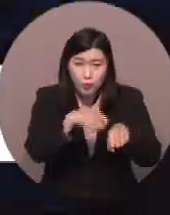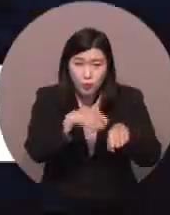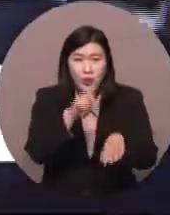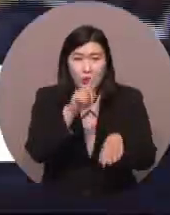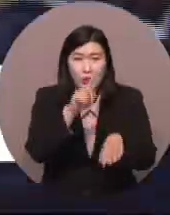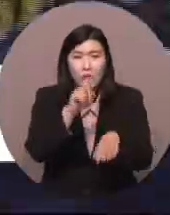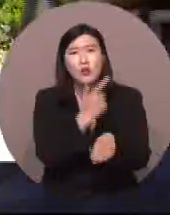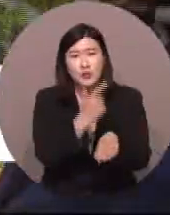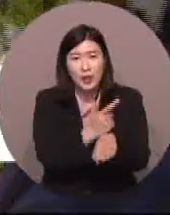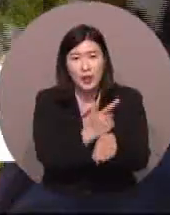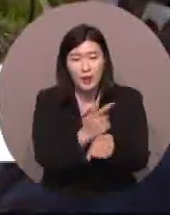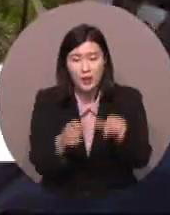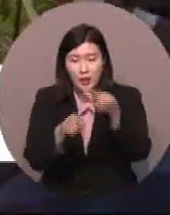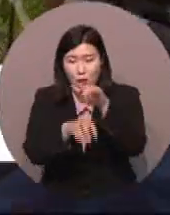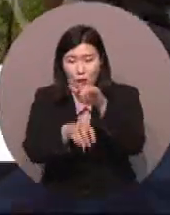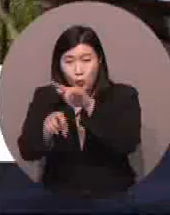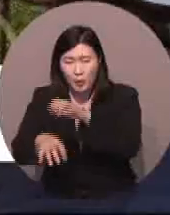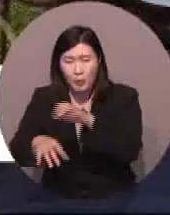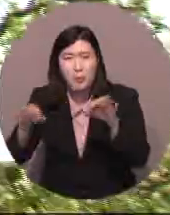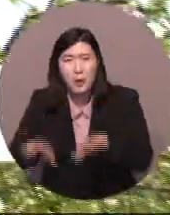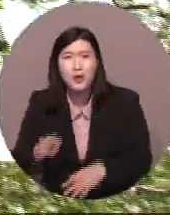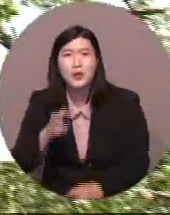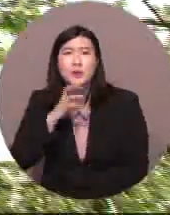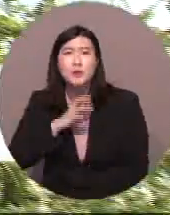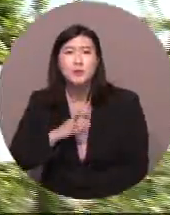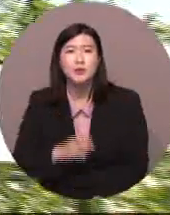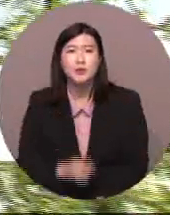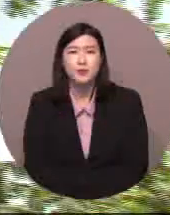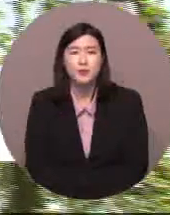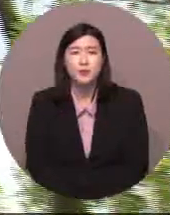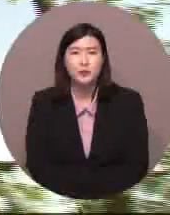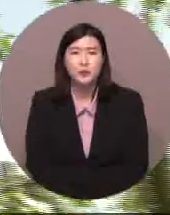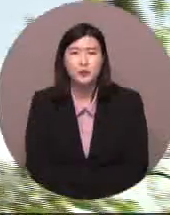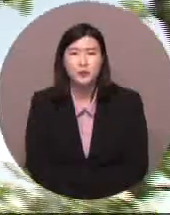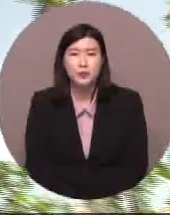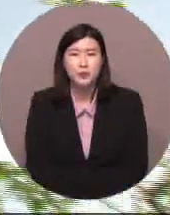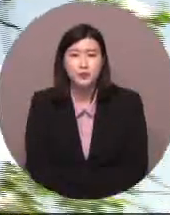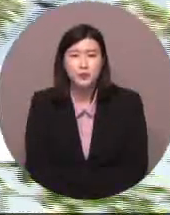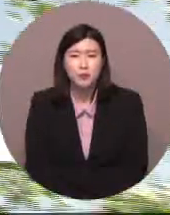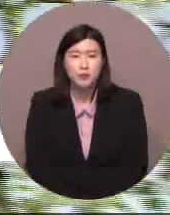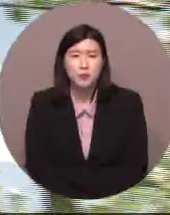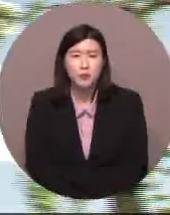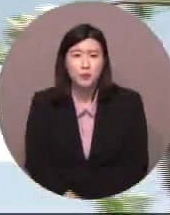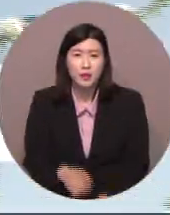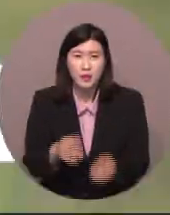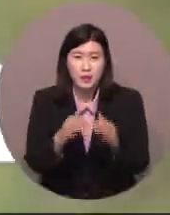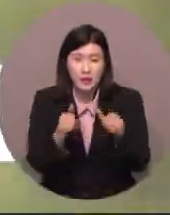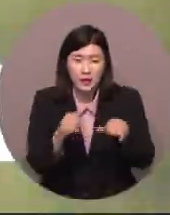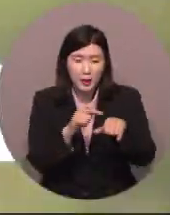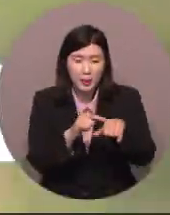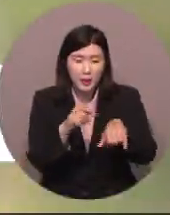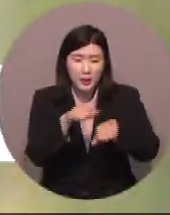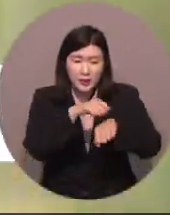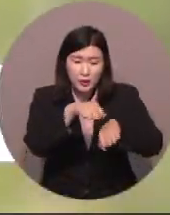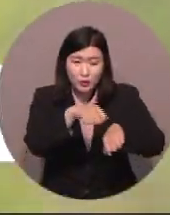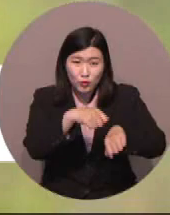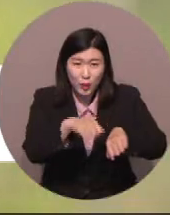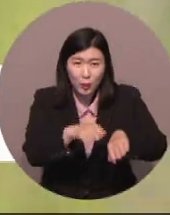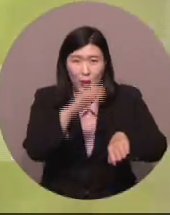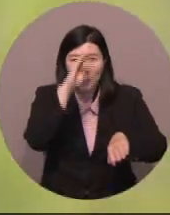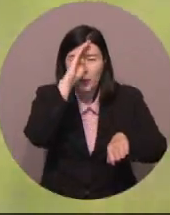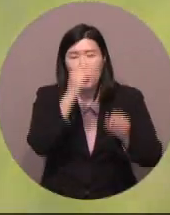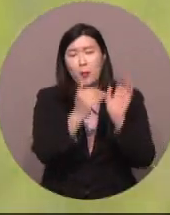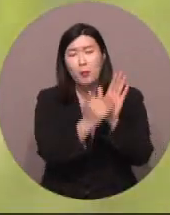하지만 드론을 활용하면 30분 안에 끝납니다. 꽃가루를 사람 손으로 수분하는 것보다 수정률이